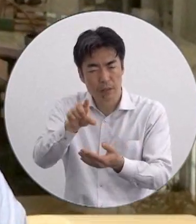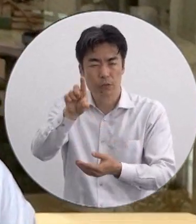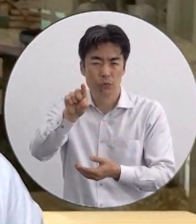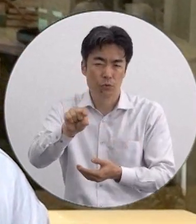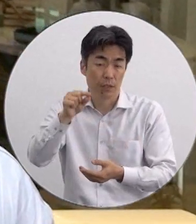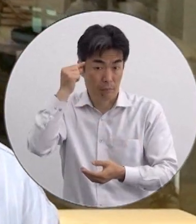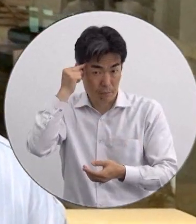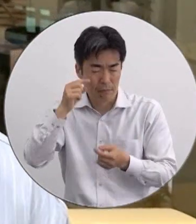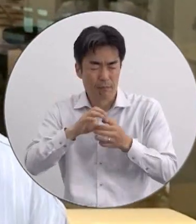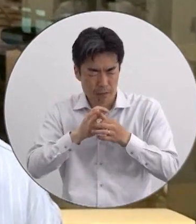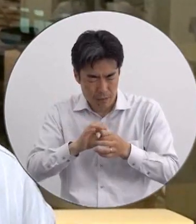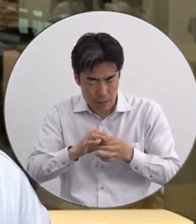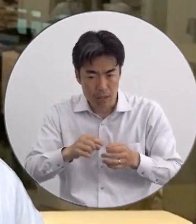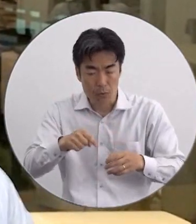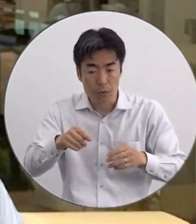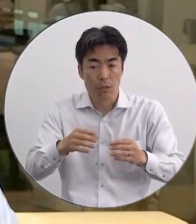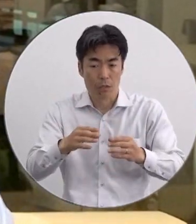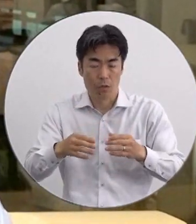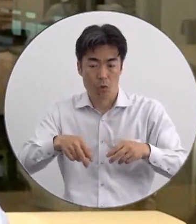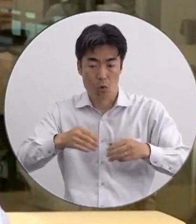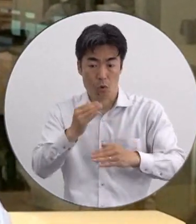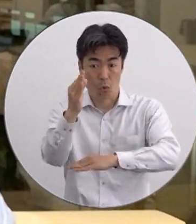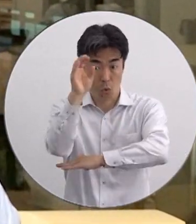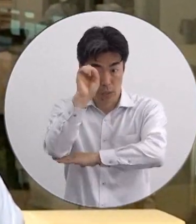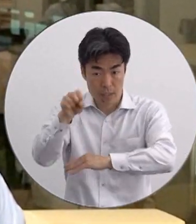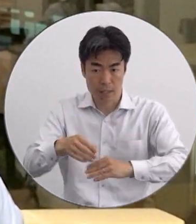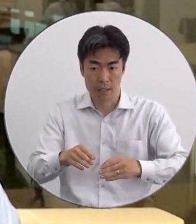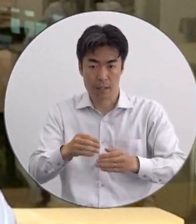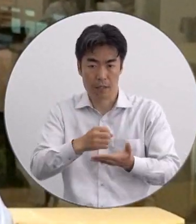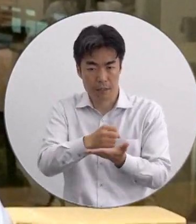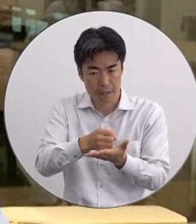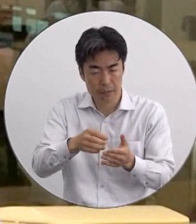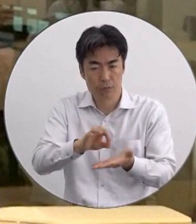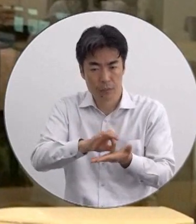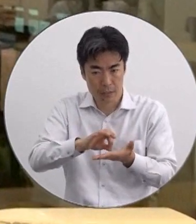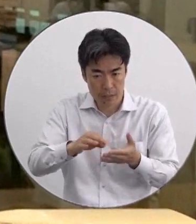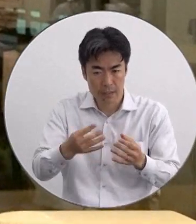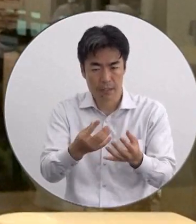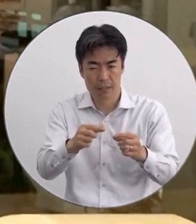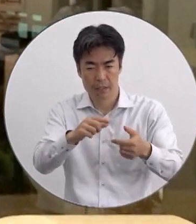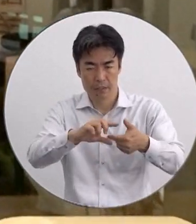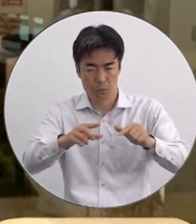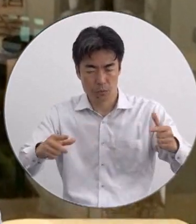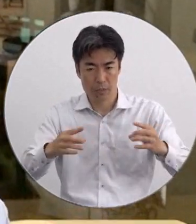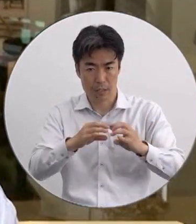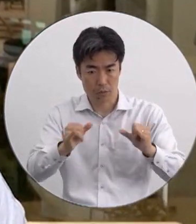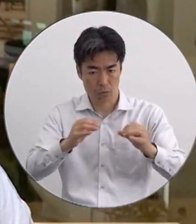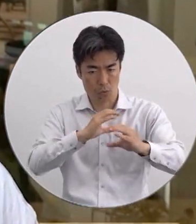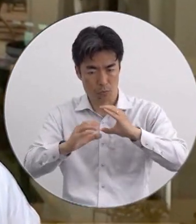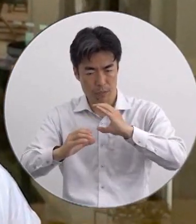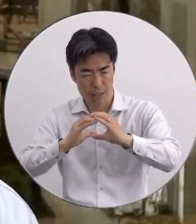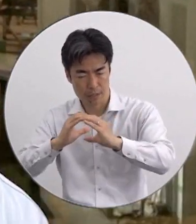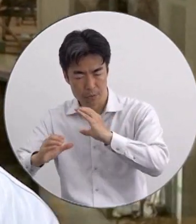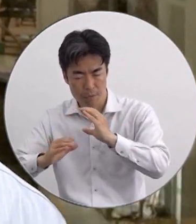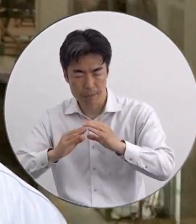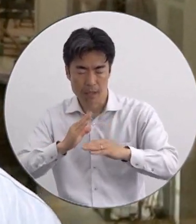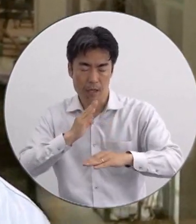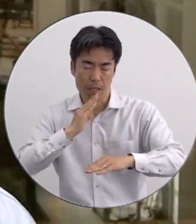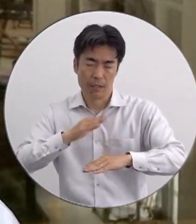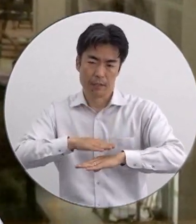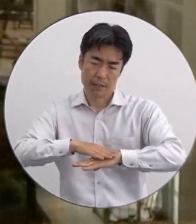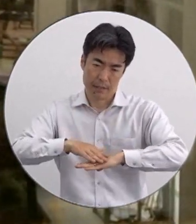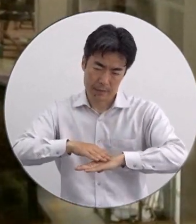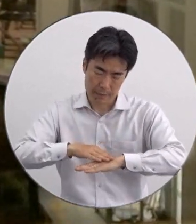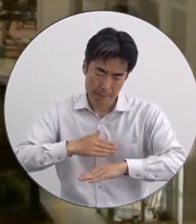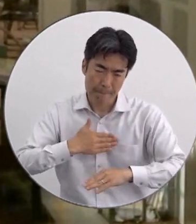ないと思うので、しっかりこういう機会を通して、いろんな方とコミュニケーションを取るっていうことが大事だなっていうの